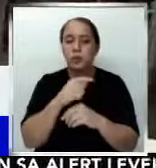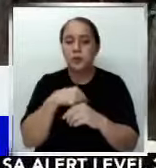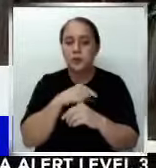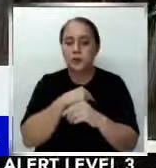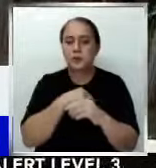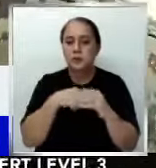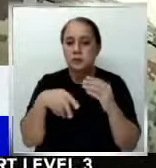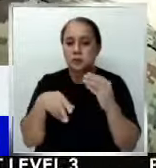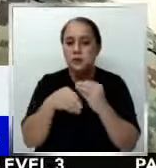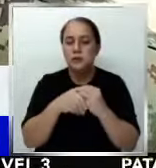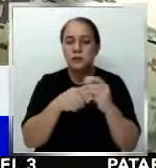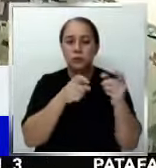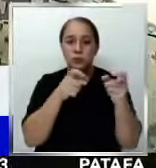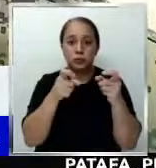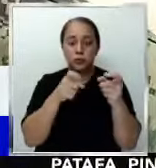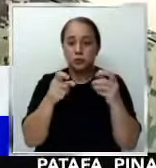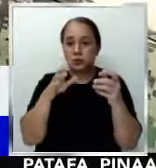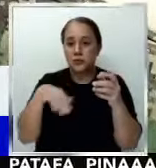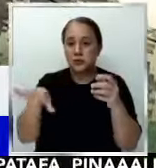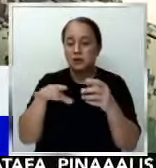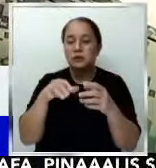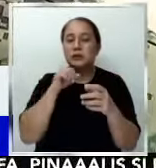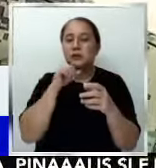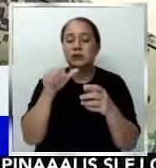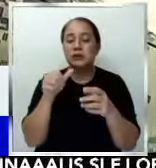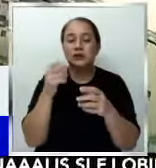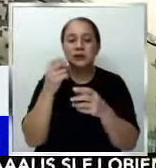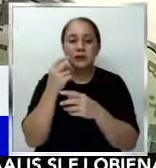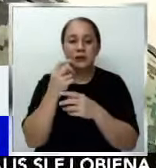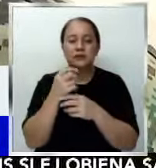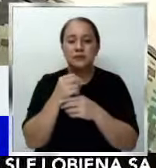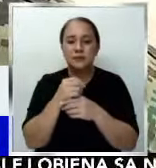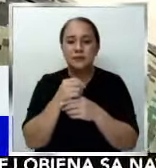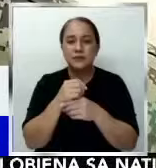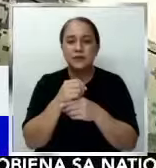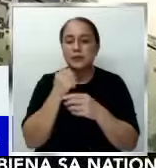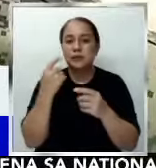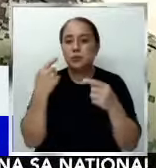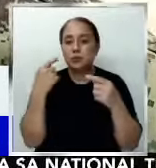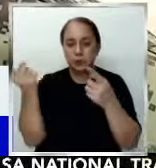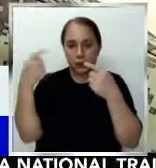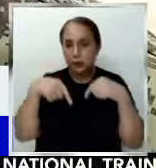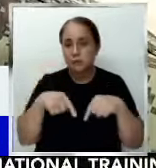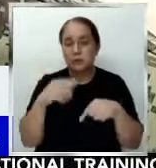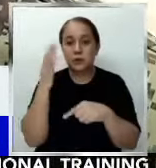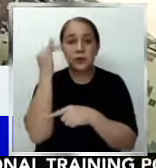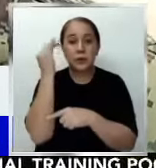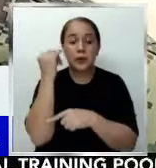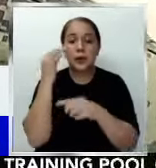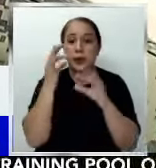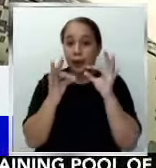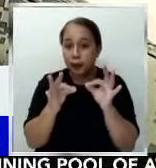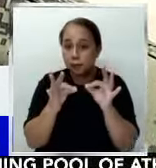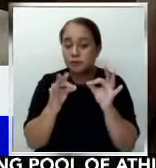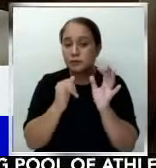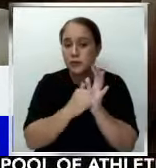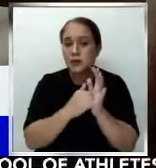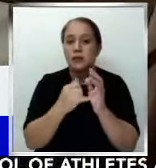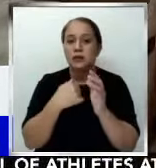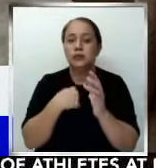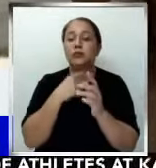control points wherein hindi na kailangan pang pumunta sila dito kasi pagka ginawa natin yun, magkakagulo talaga